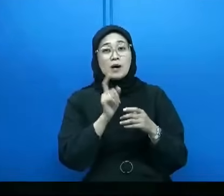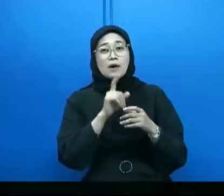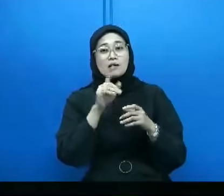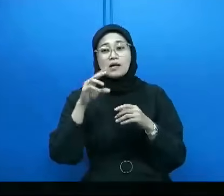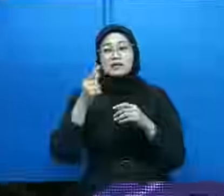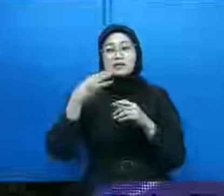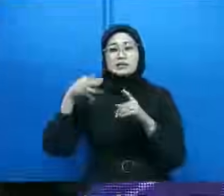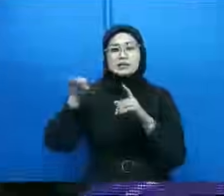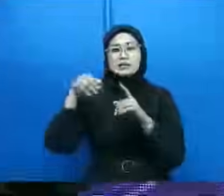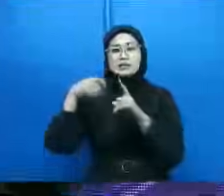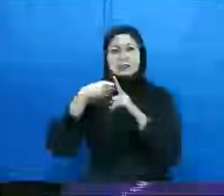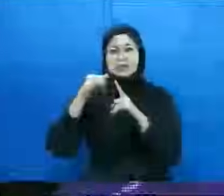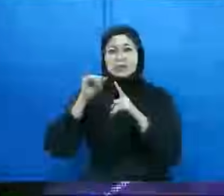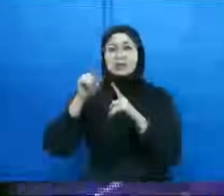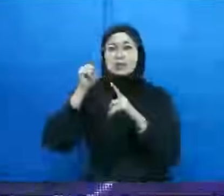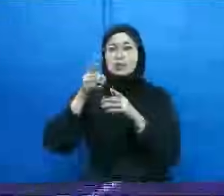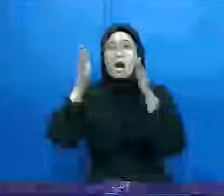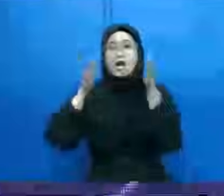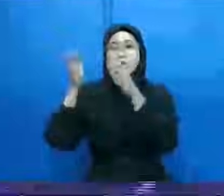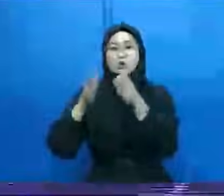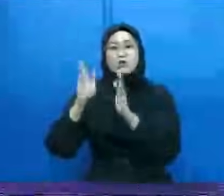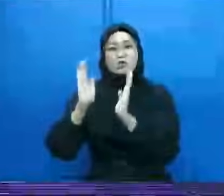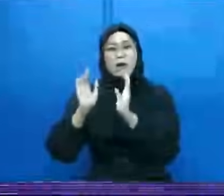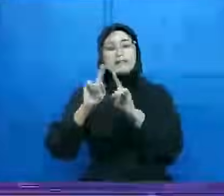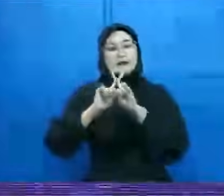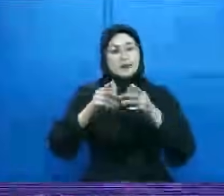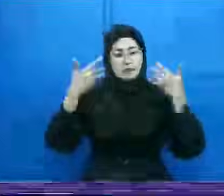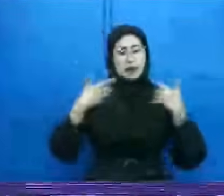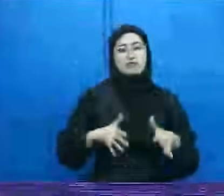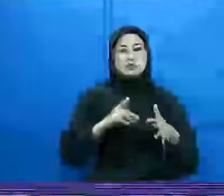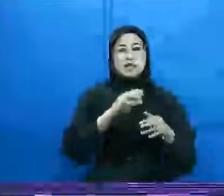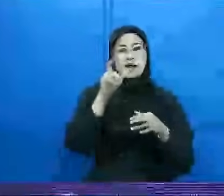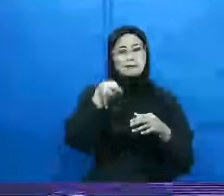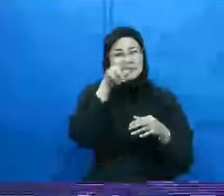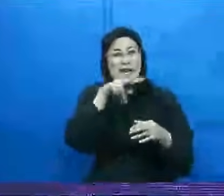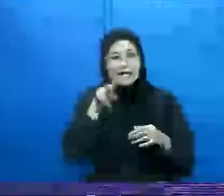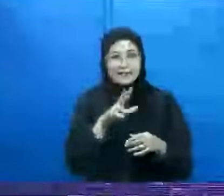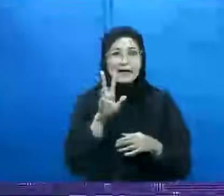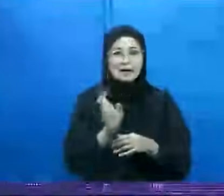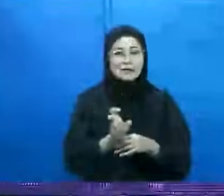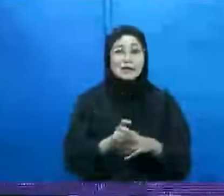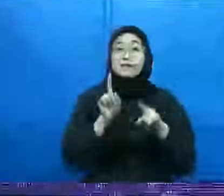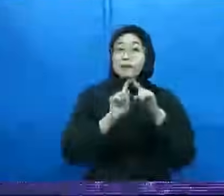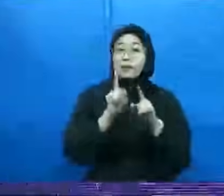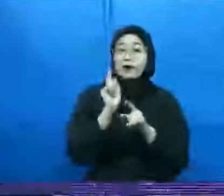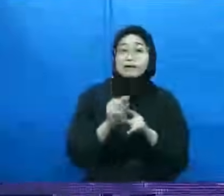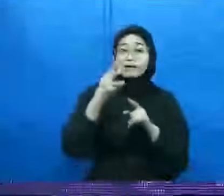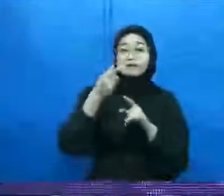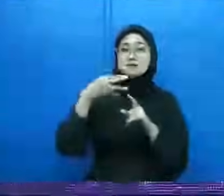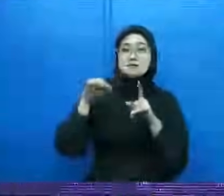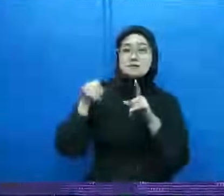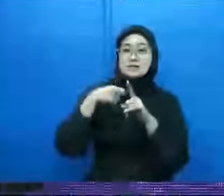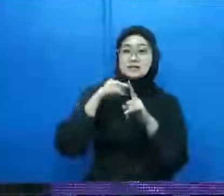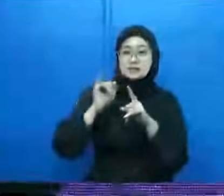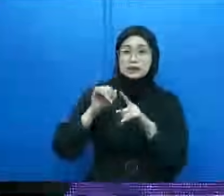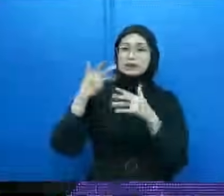dapat. Rizkinya memang sudah diatur. Quran surah ke-51 ayat 22. Wa fis sama'i rizqukum wa ma tu'adun. Di langit rizki